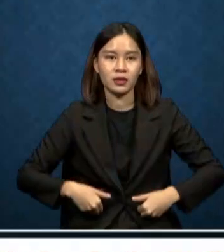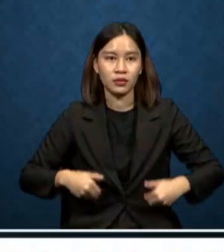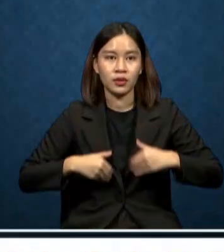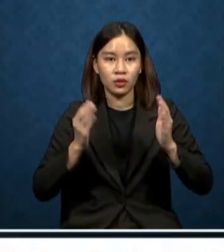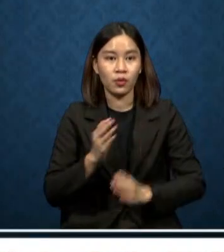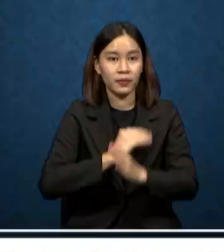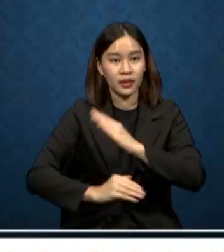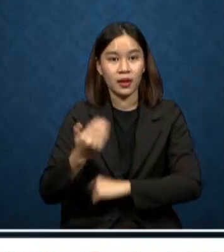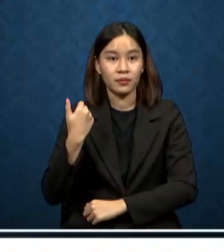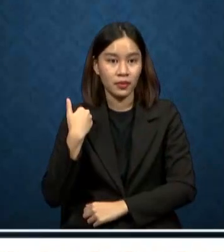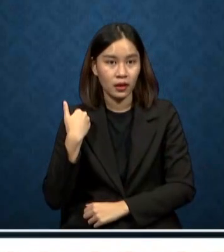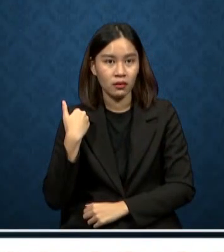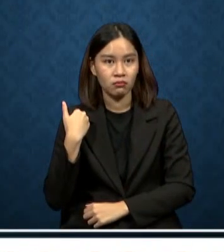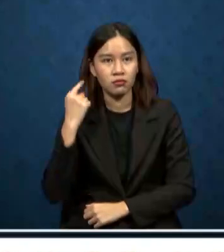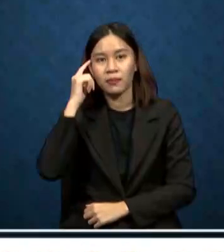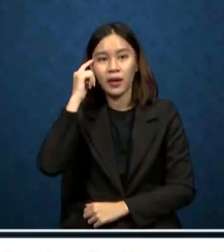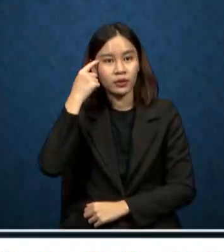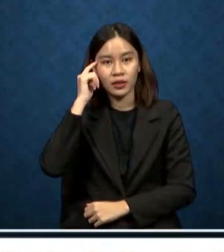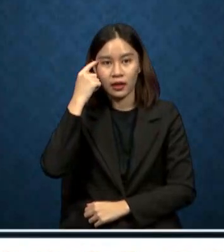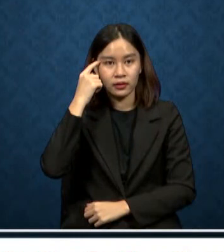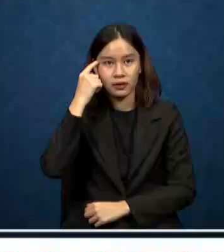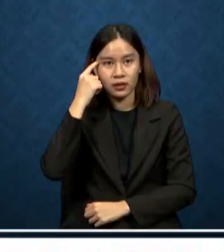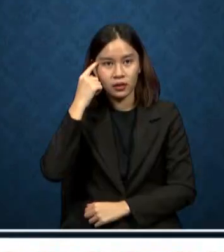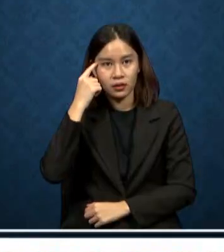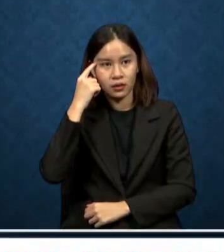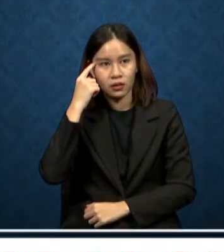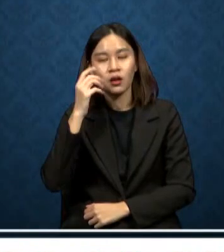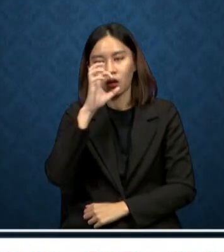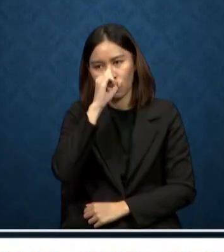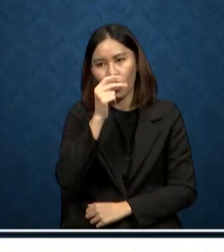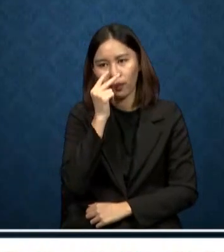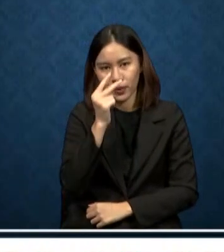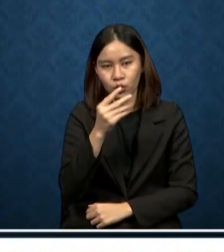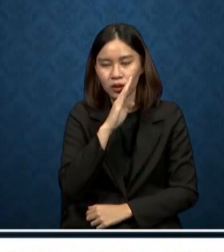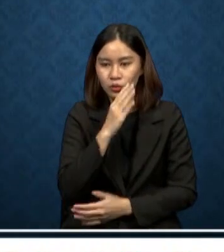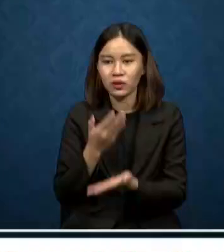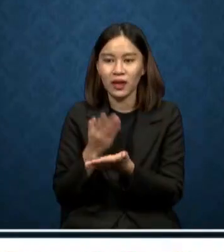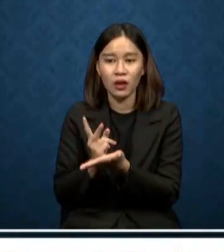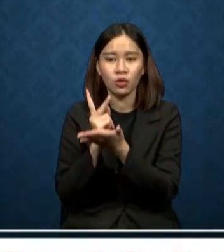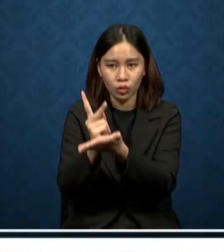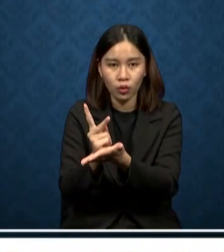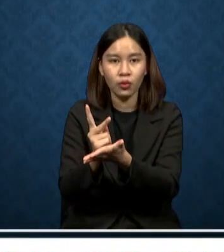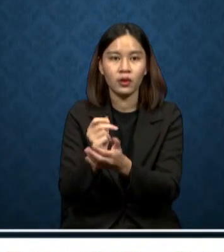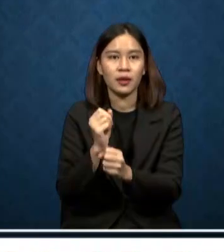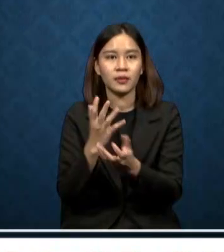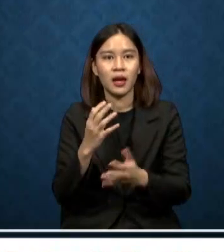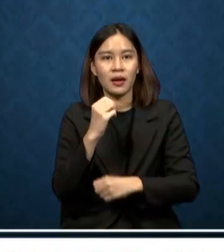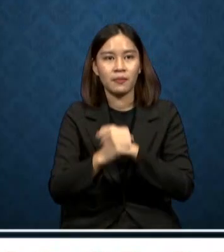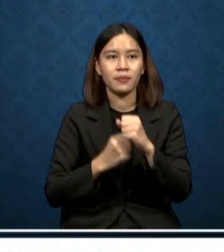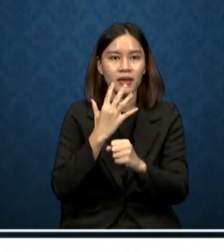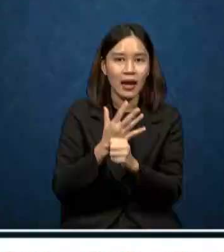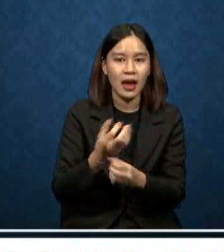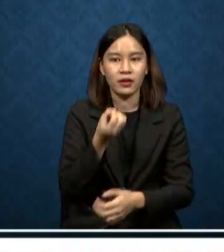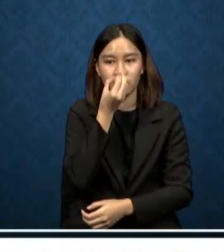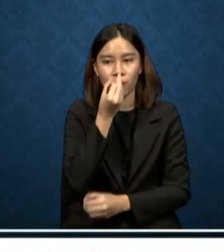ารไม้ก็ไม่ค่อยรดจาก บอกลไปดูสิ ถ้าจะกู้ยืมเงินเป็บุคคลได้ยังไงห้าปีปลดดกเวี้ย